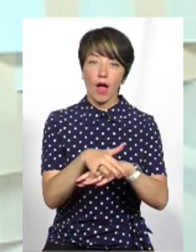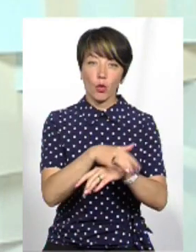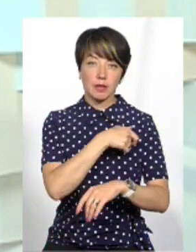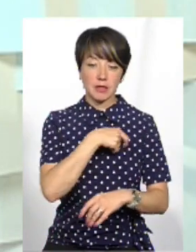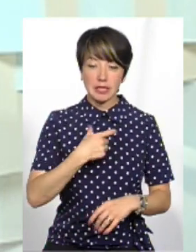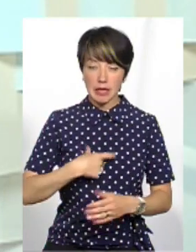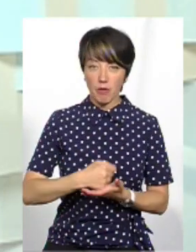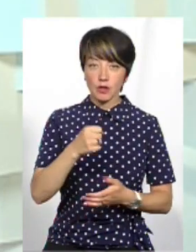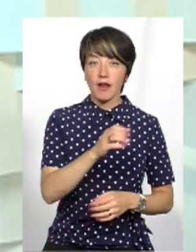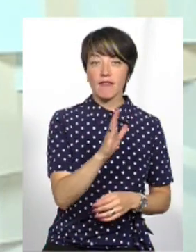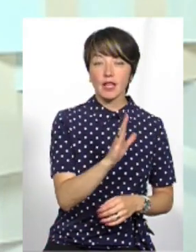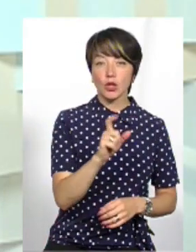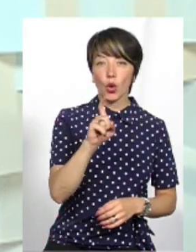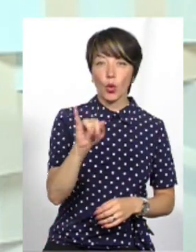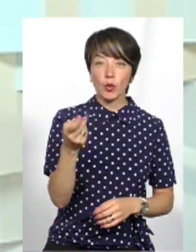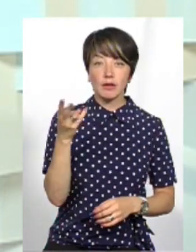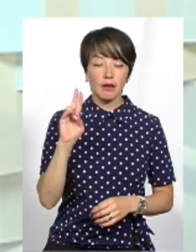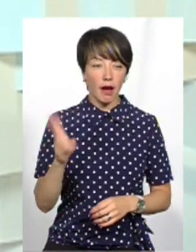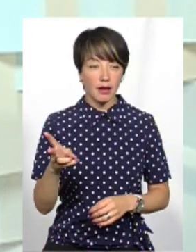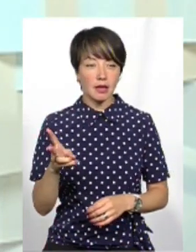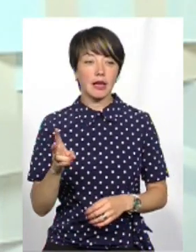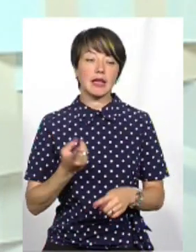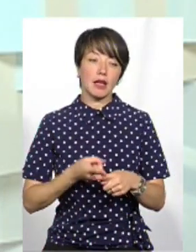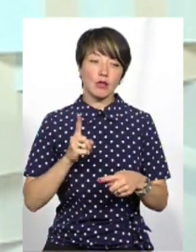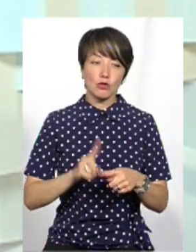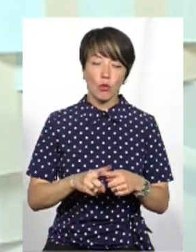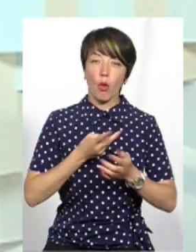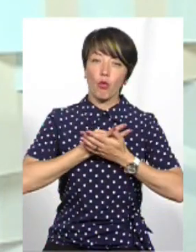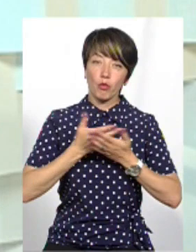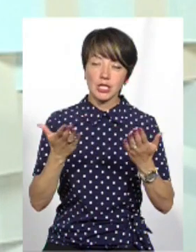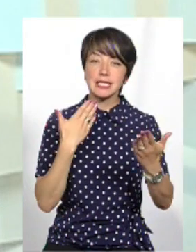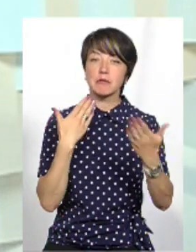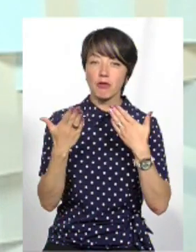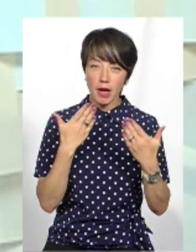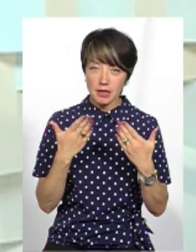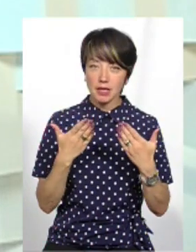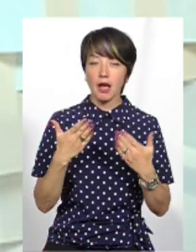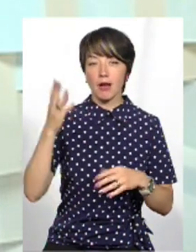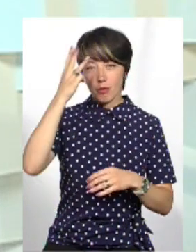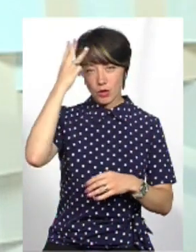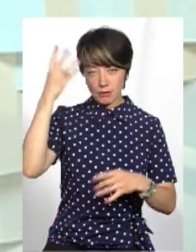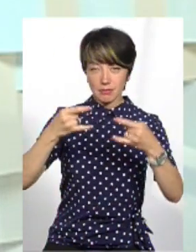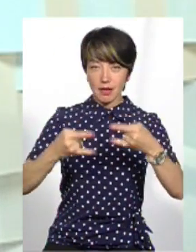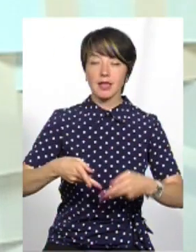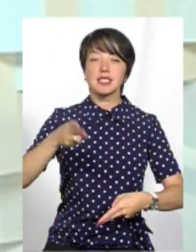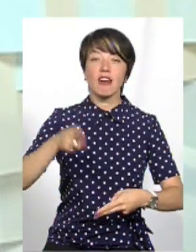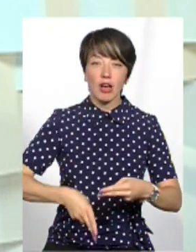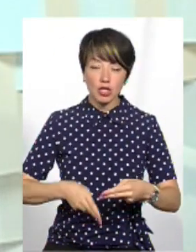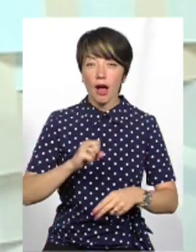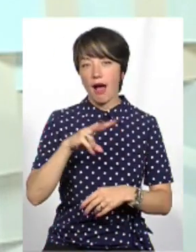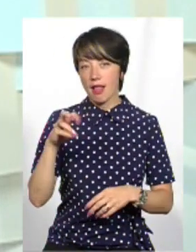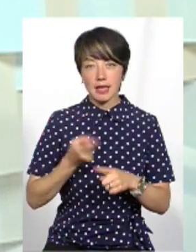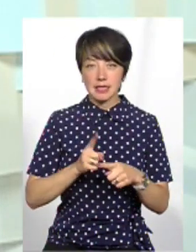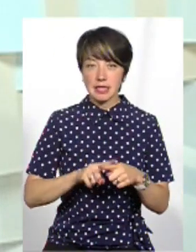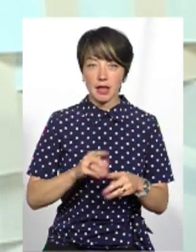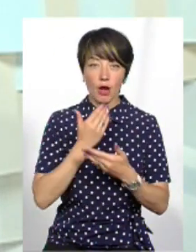депутати, самовисуванцем Віктором Худняком. І на цьому публічні співбесіди на ЮА «Поділля» завершено. Але